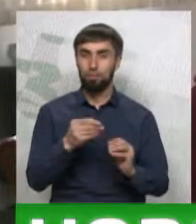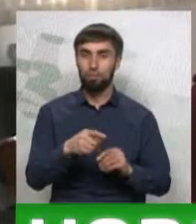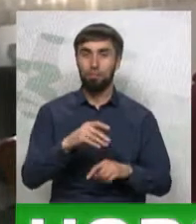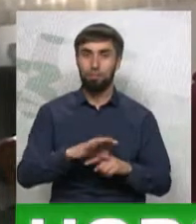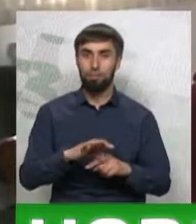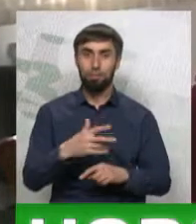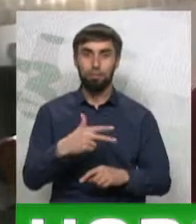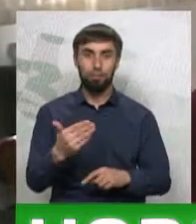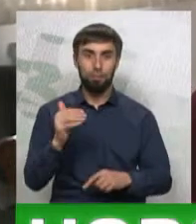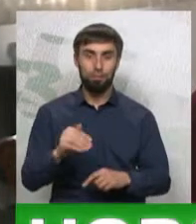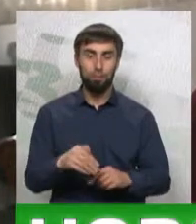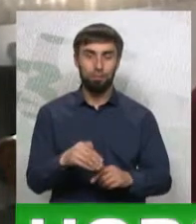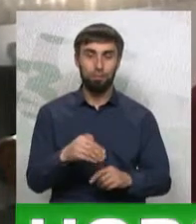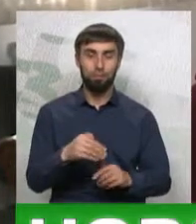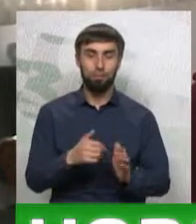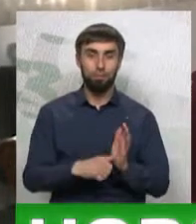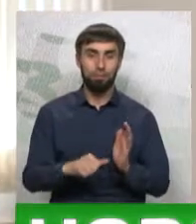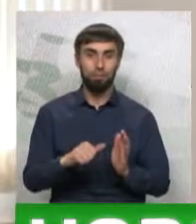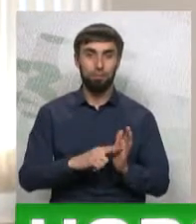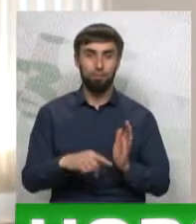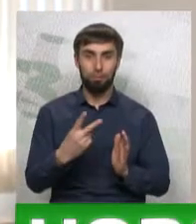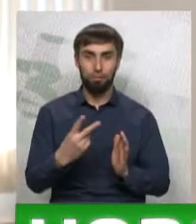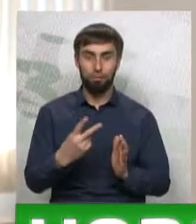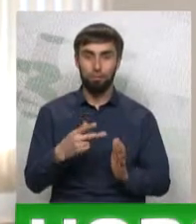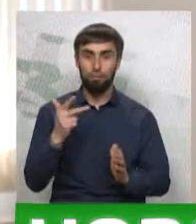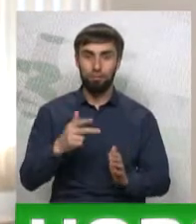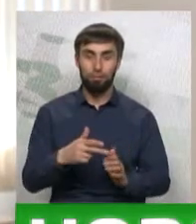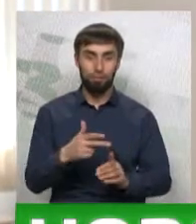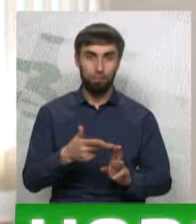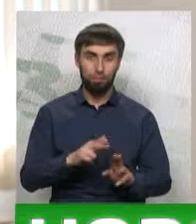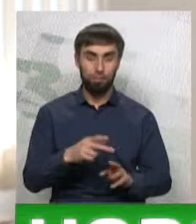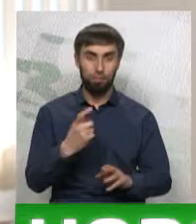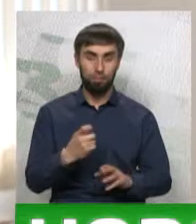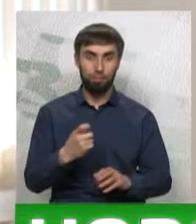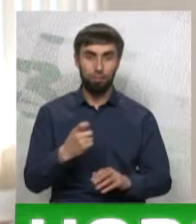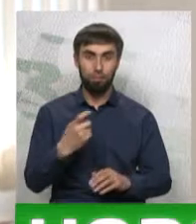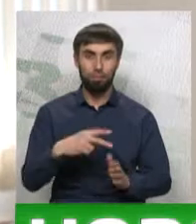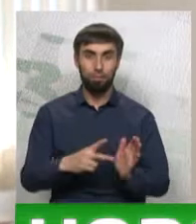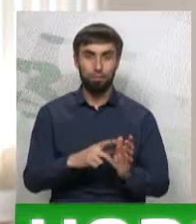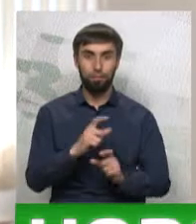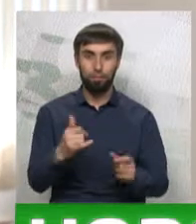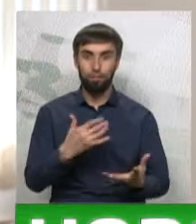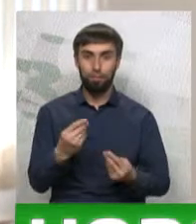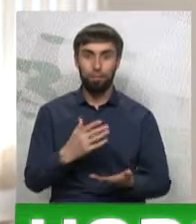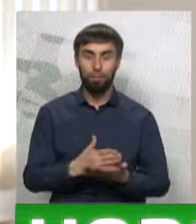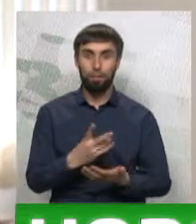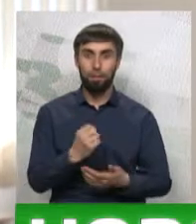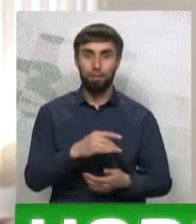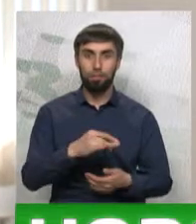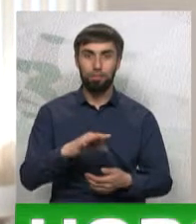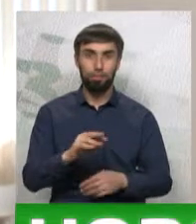33 тысячи шестьсот семьдесят два человека 3126 восемь человек сегодня находится на амбулаторном